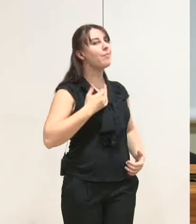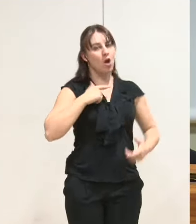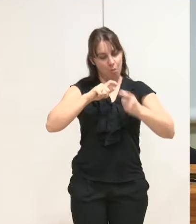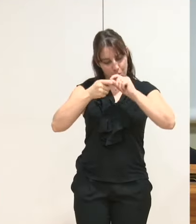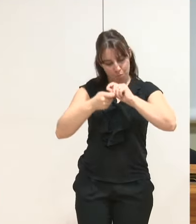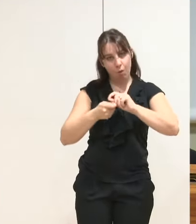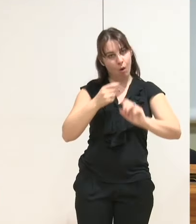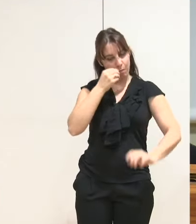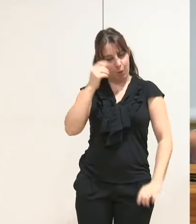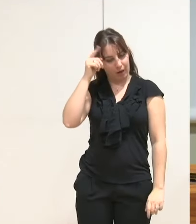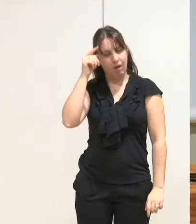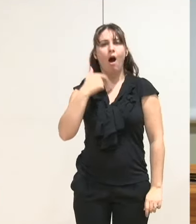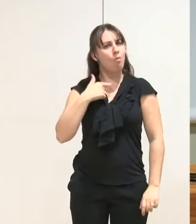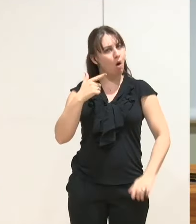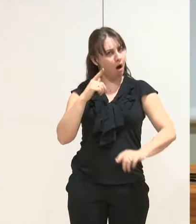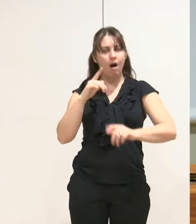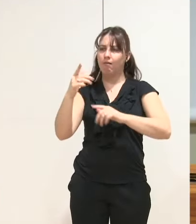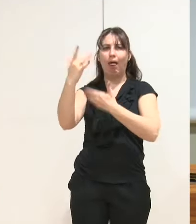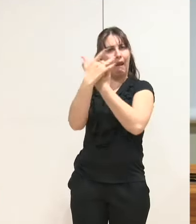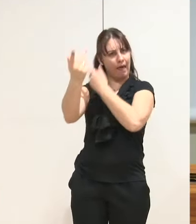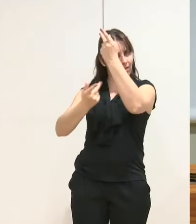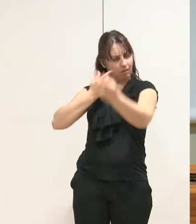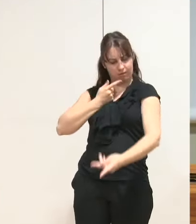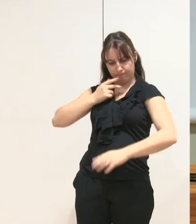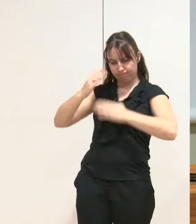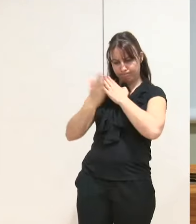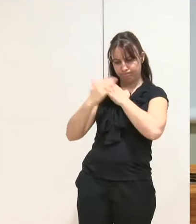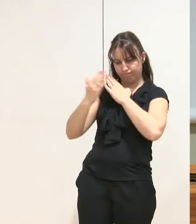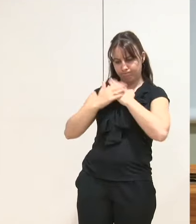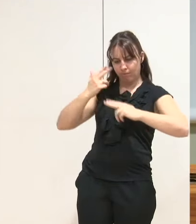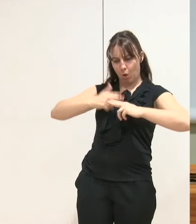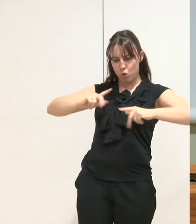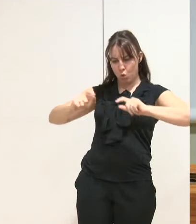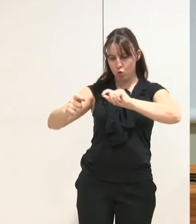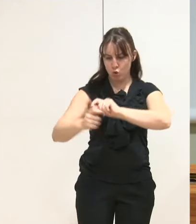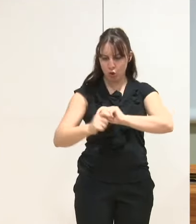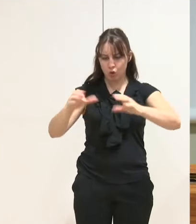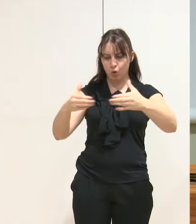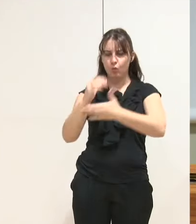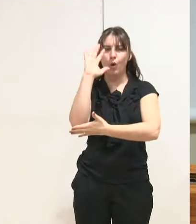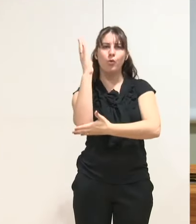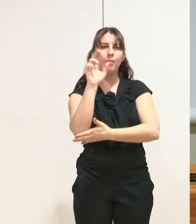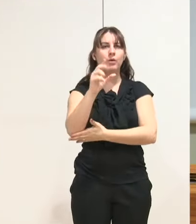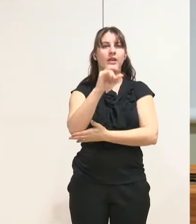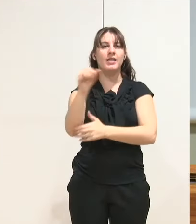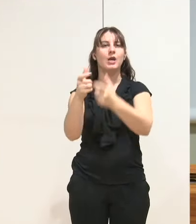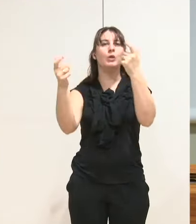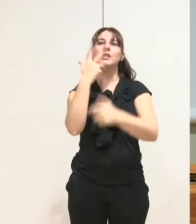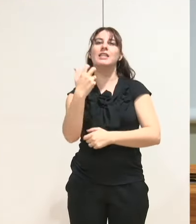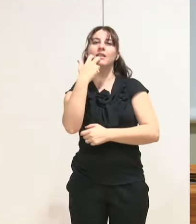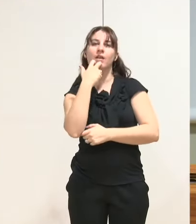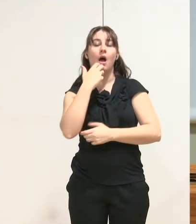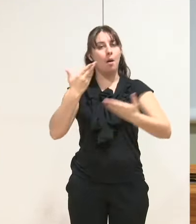non je je je suis très souple nous avons reçu un courrier mentionnant le le changement de nom du groupe umpudi société civile qui